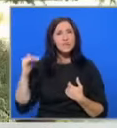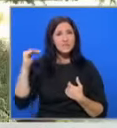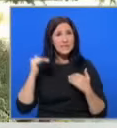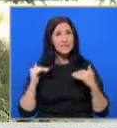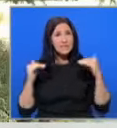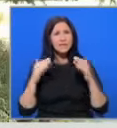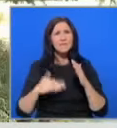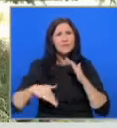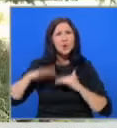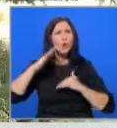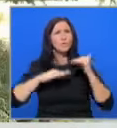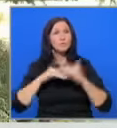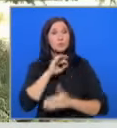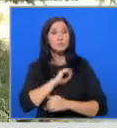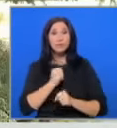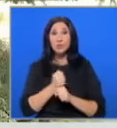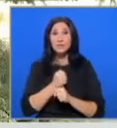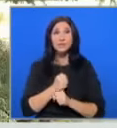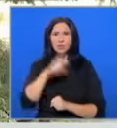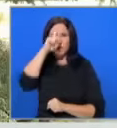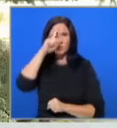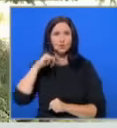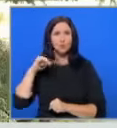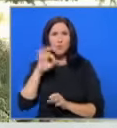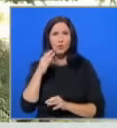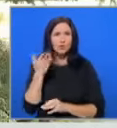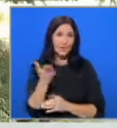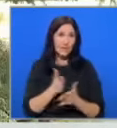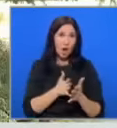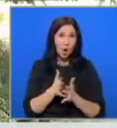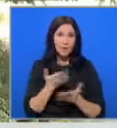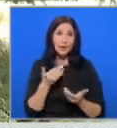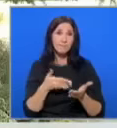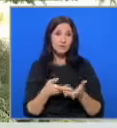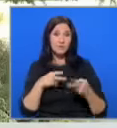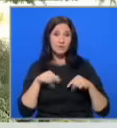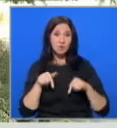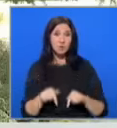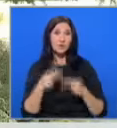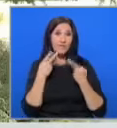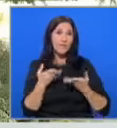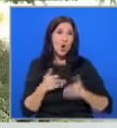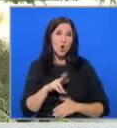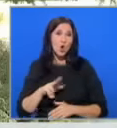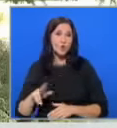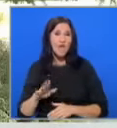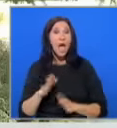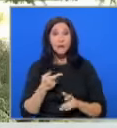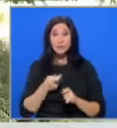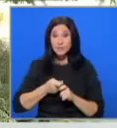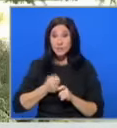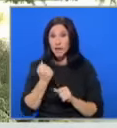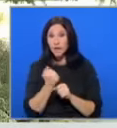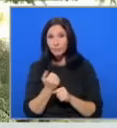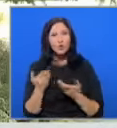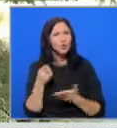квалифицирани, успешно реализирани в София и в чужбина. Никой от тези хора няма причина да се върне тук, освен да си види роднините. Ако му се създаде